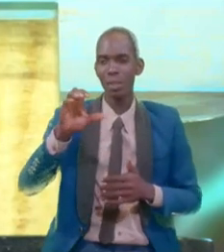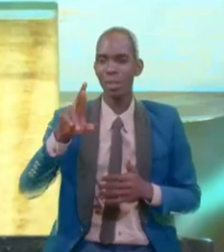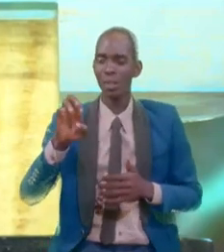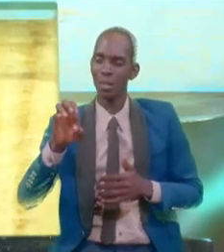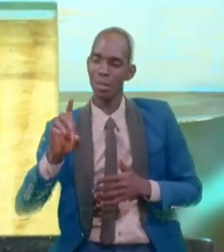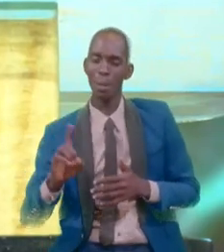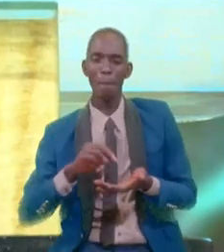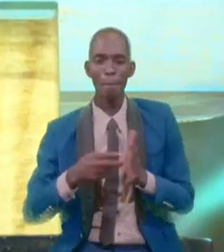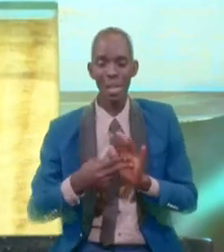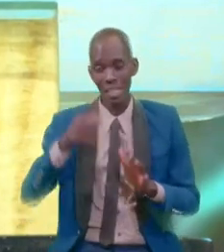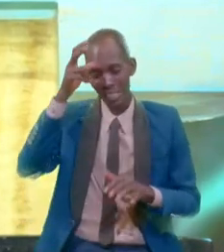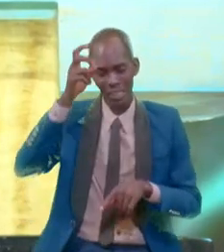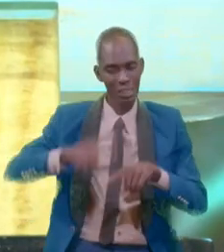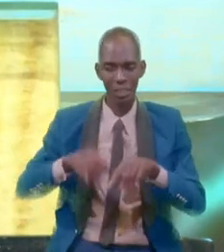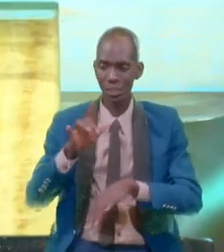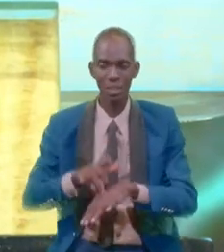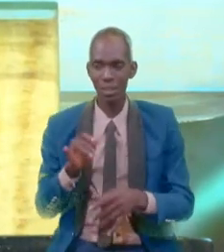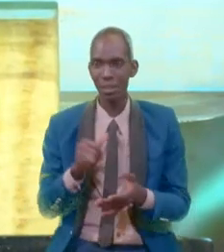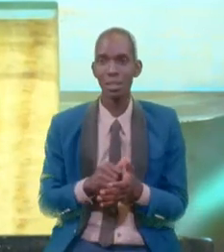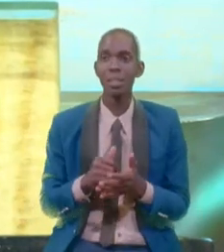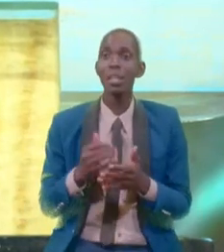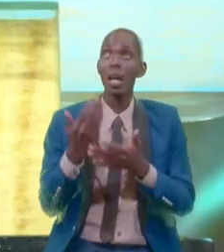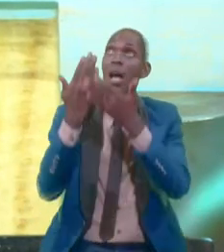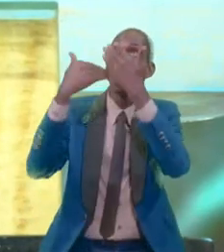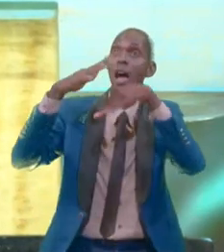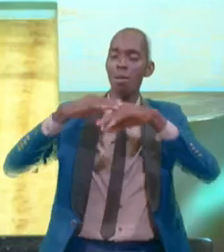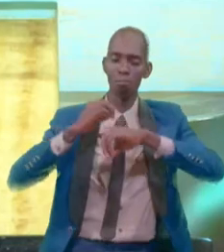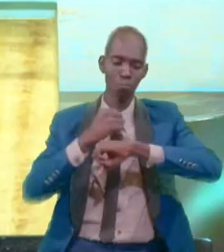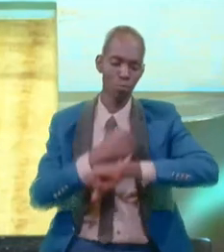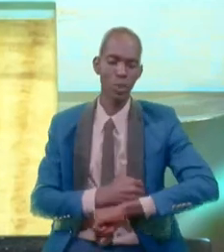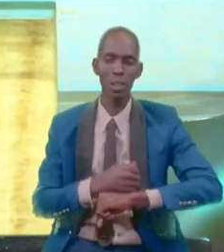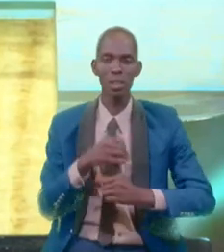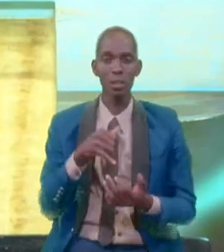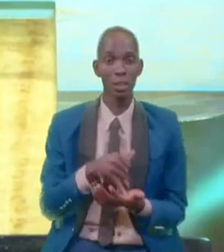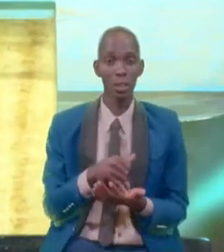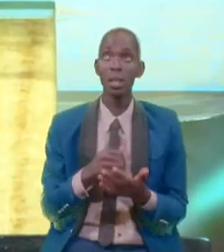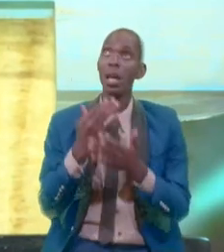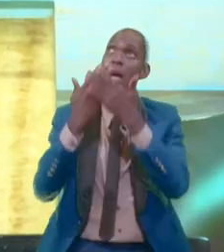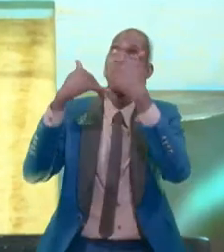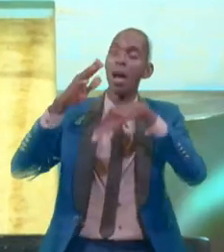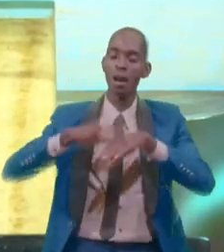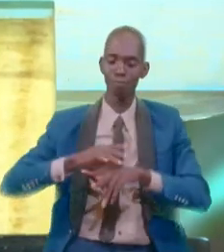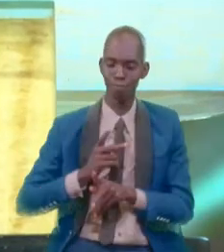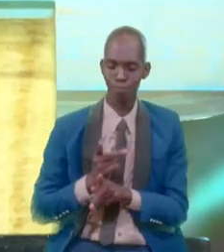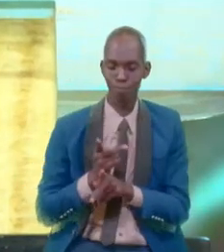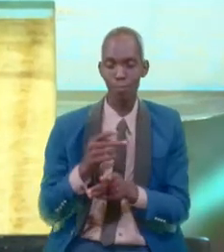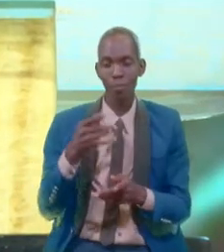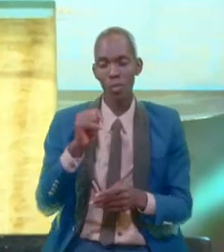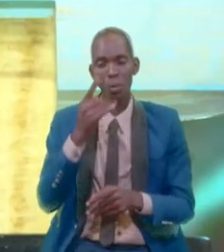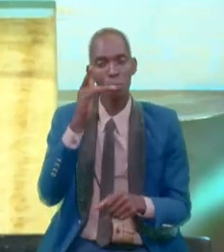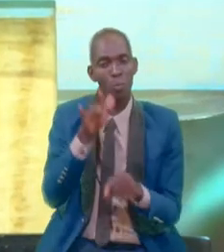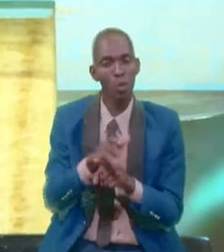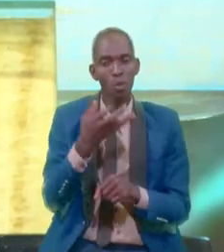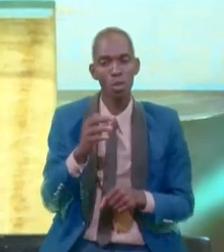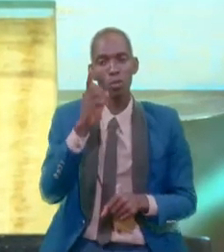puissances maléfiques ne peuvent pas l'altérer, c'est sacré. Le ciel la protège. Le ciel la préserve. Parce que la promesse de